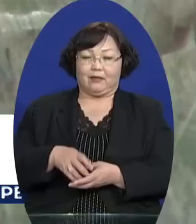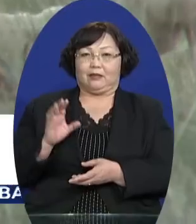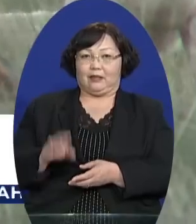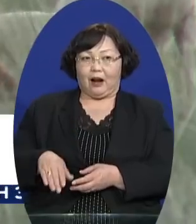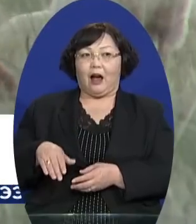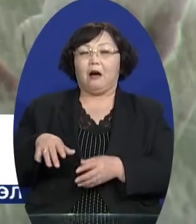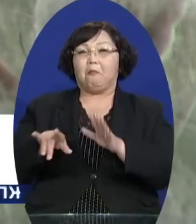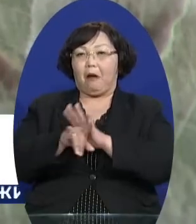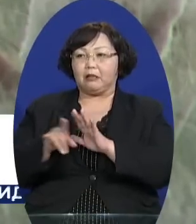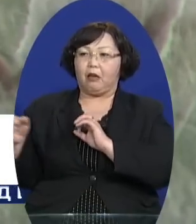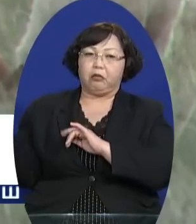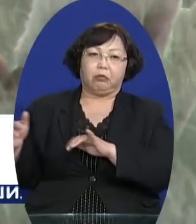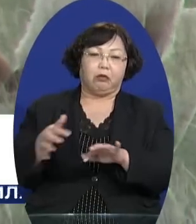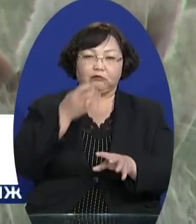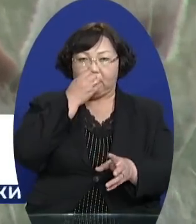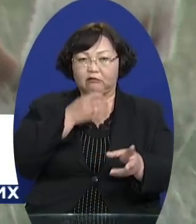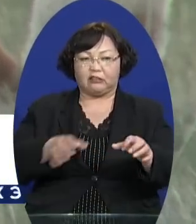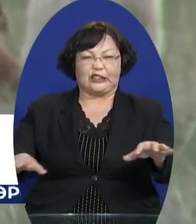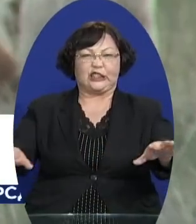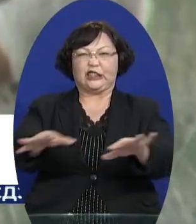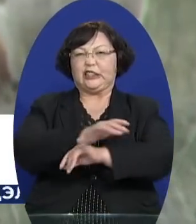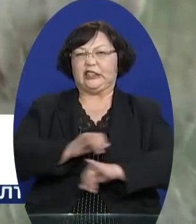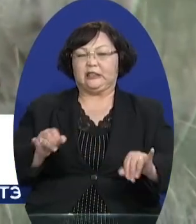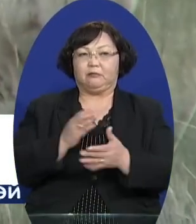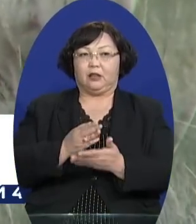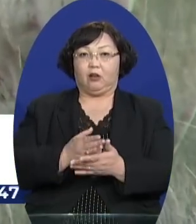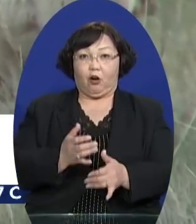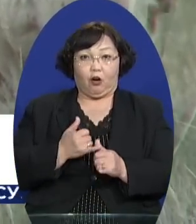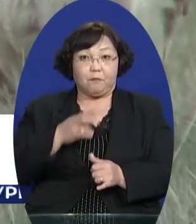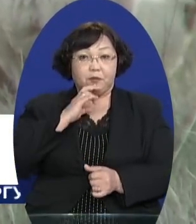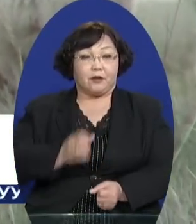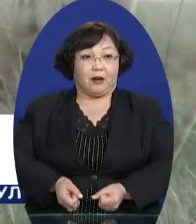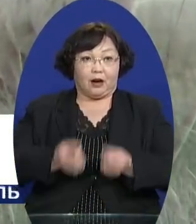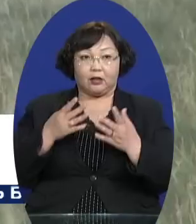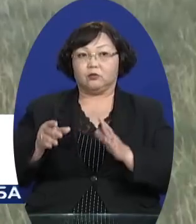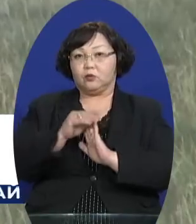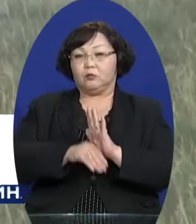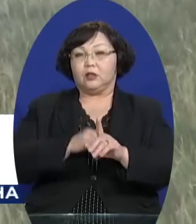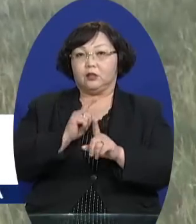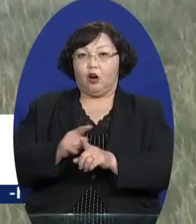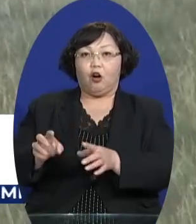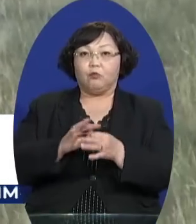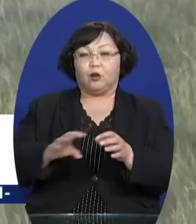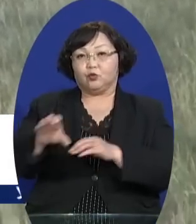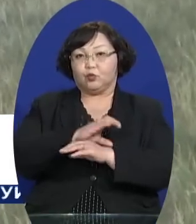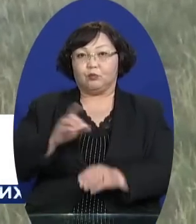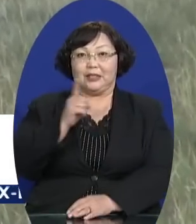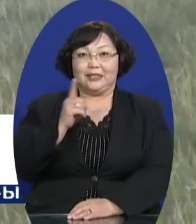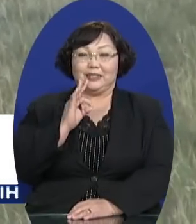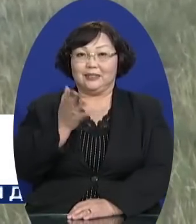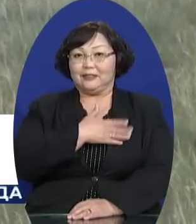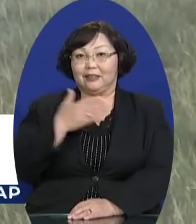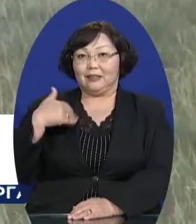болгочтдаг. Хэрвээ тарайлангийн талбайд мал оруулж охирол учруулсан тохиолдолд журмын дагуу харьяа сумын засаг даргын тамгын газарт